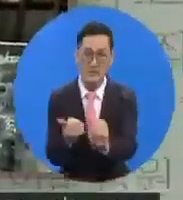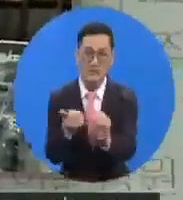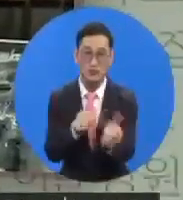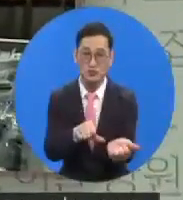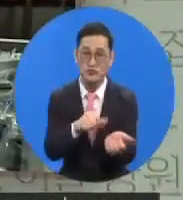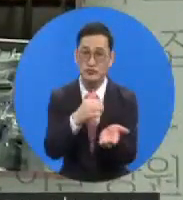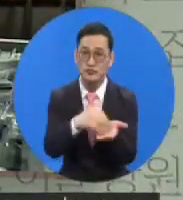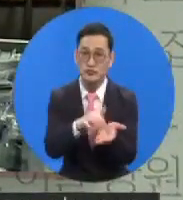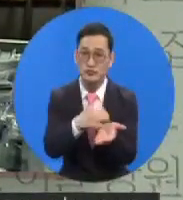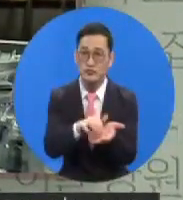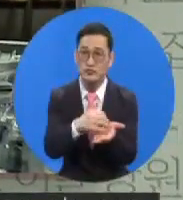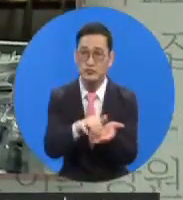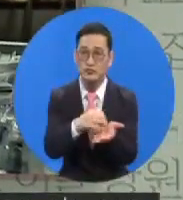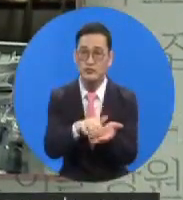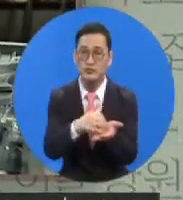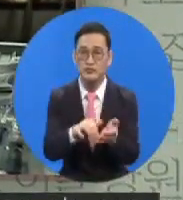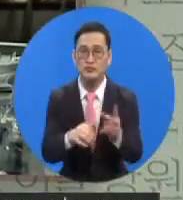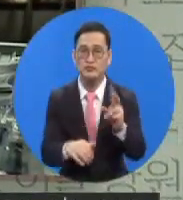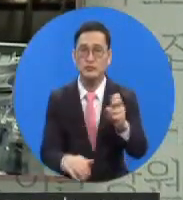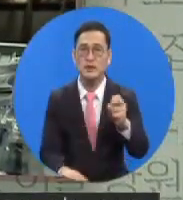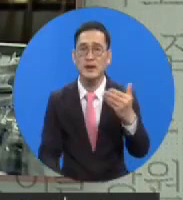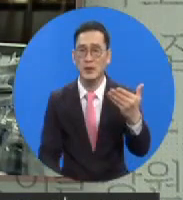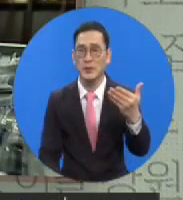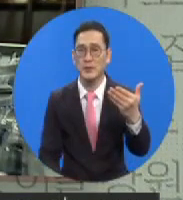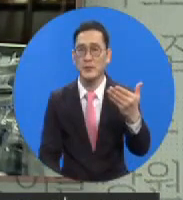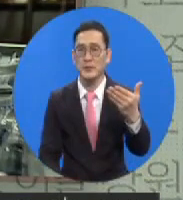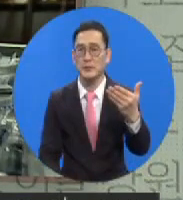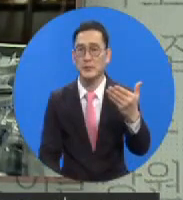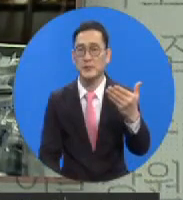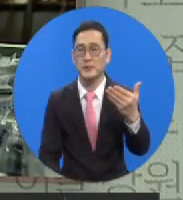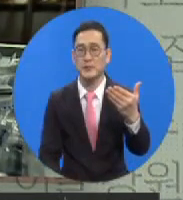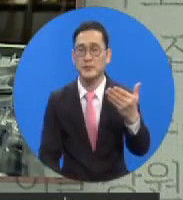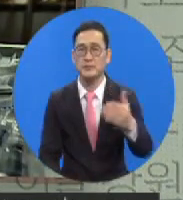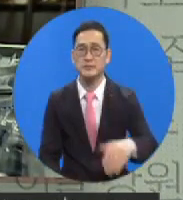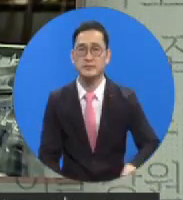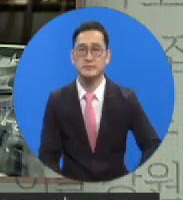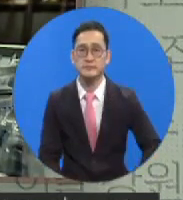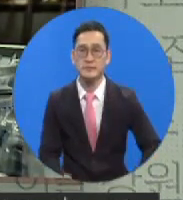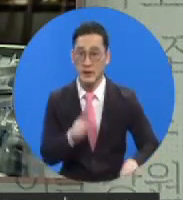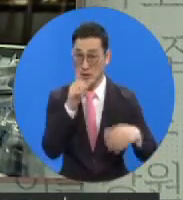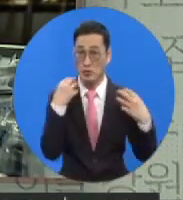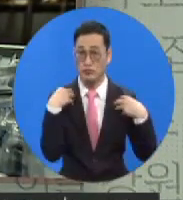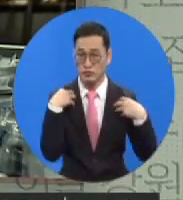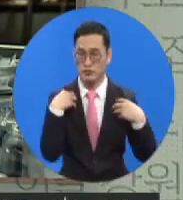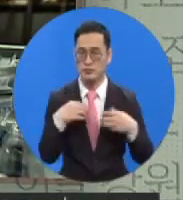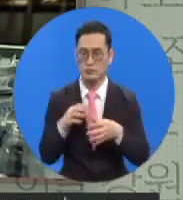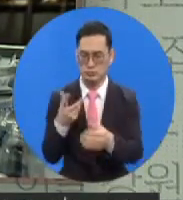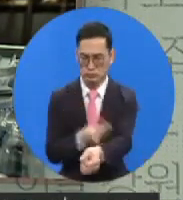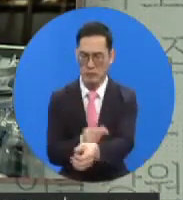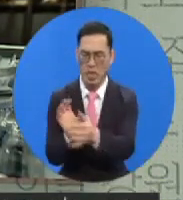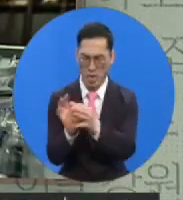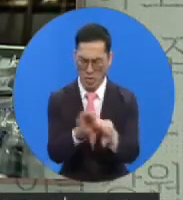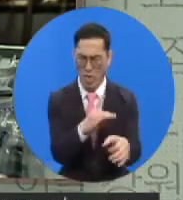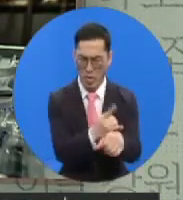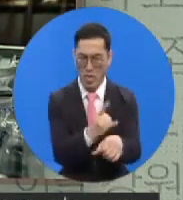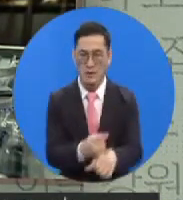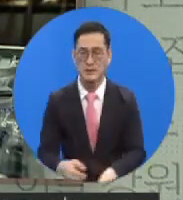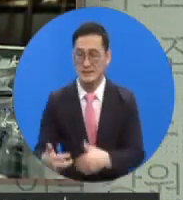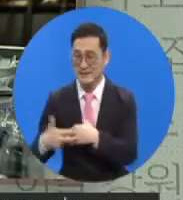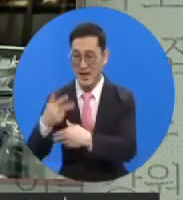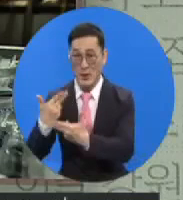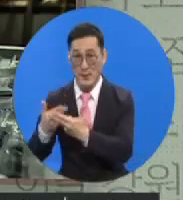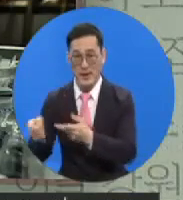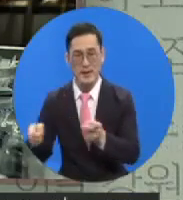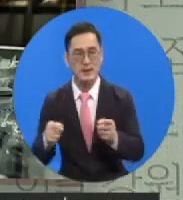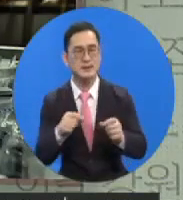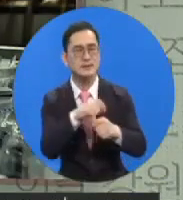건이 추가됐습니다. 29건으로 현재까지 확인되고 있습니다. 정부는 백신 접종 계속한다라고 밝혔고 의협에서는